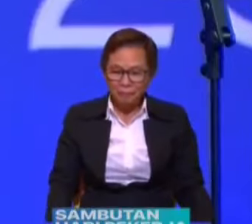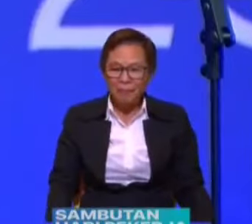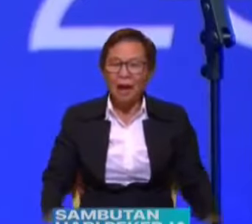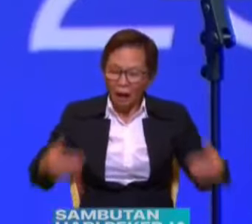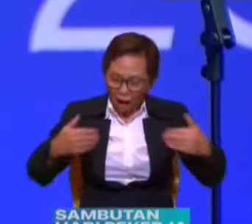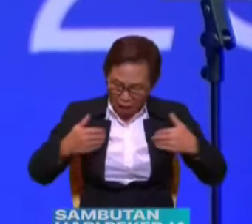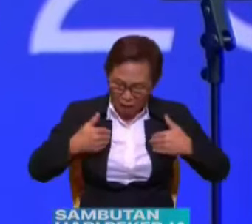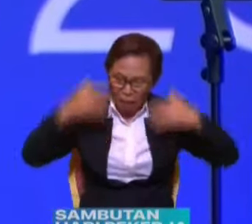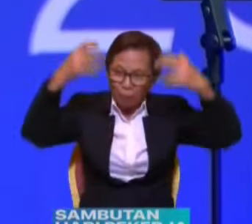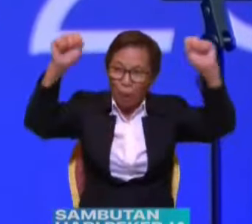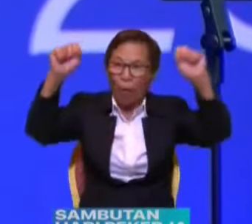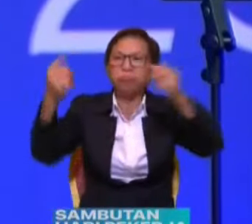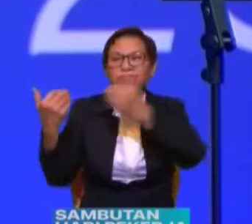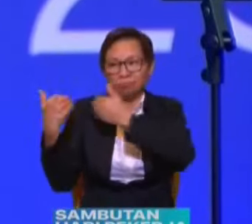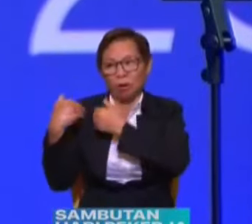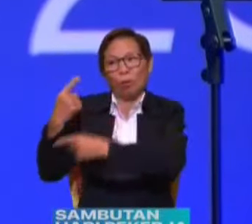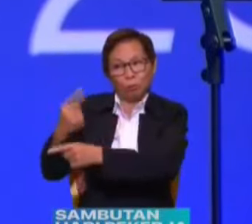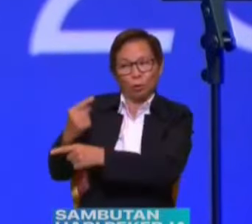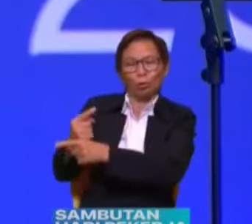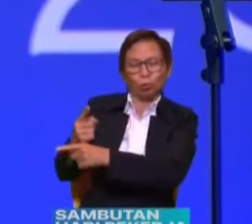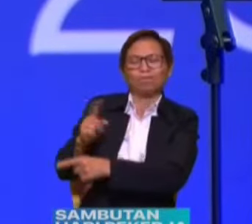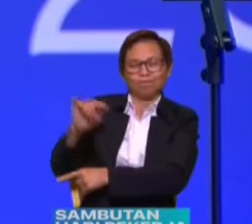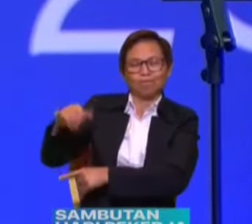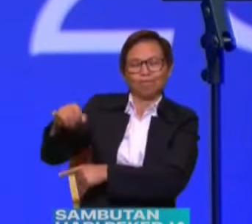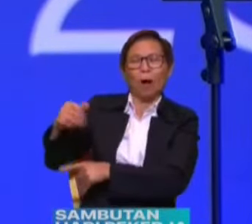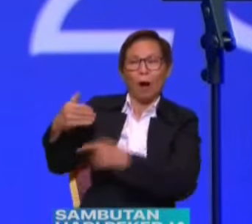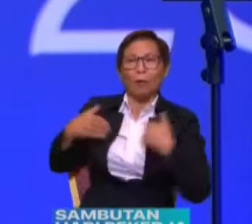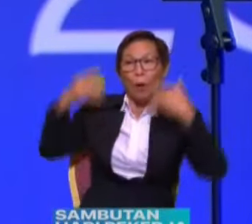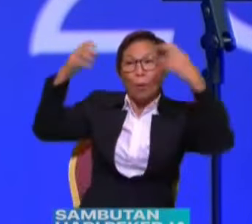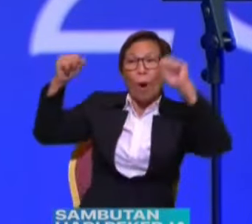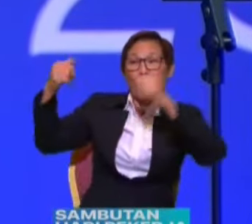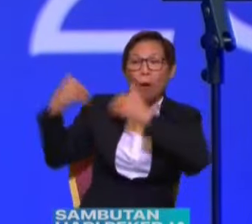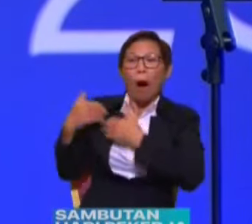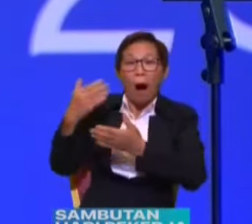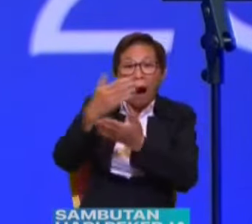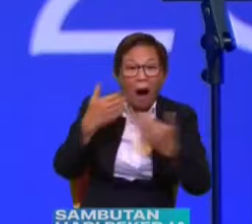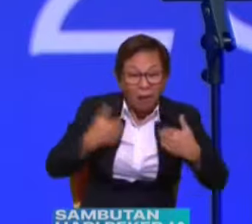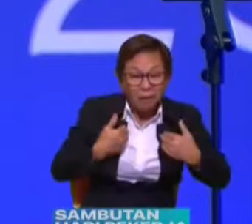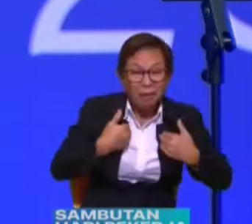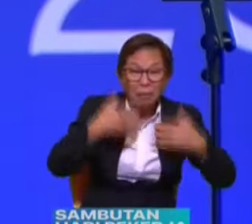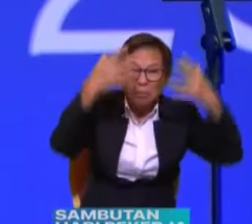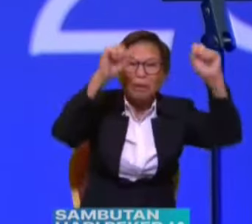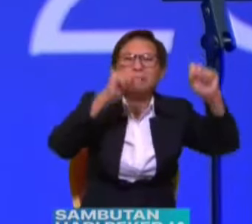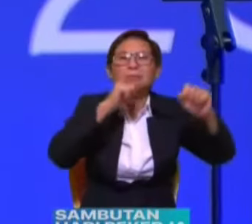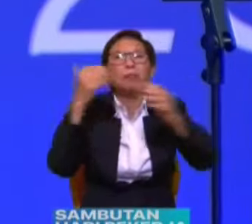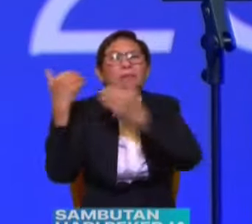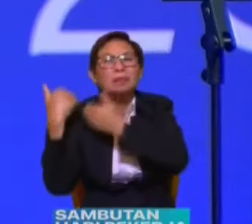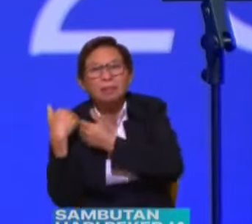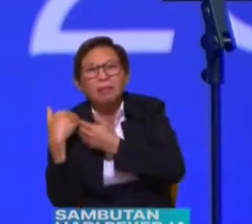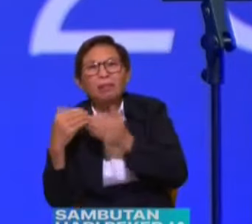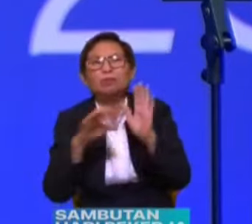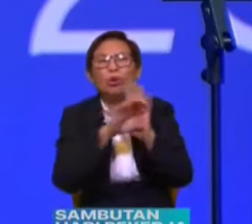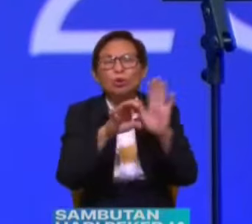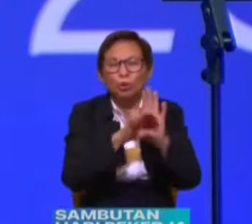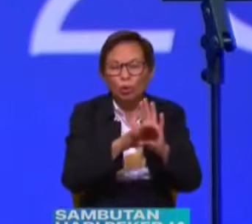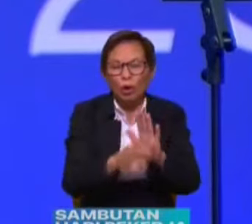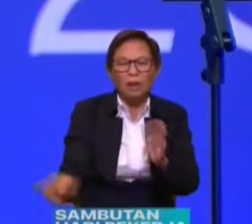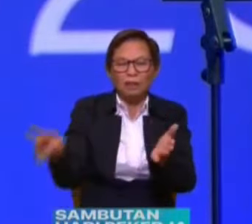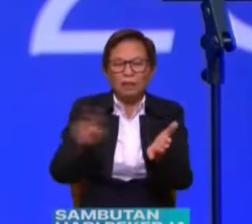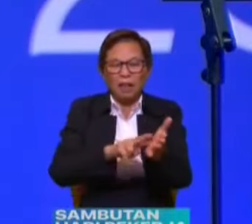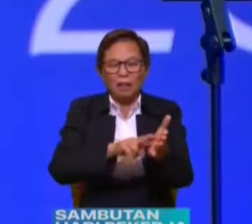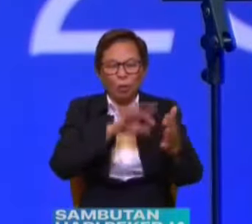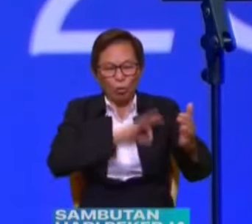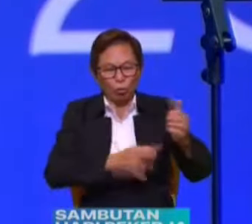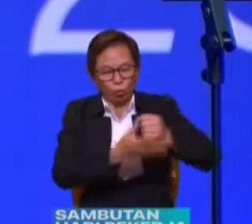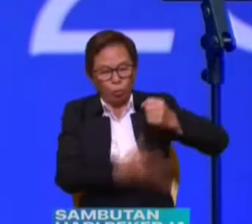Ada majikan yang bertanggungjawab, betul. Tetapi ada yang tidak bertanggungjawab. Masa majikan catat untung 800